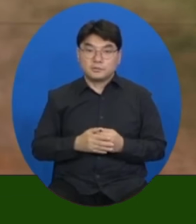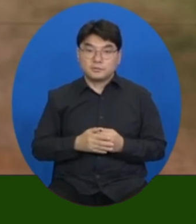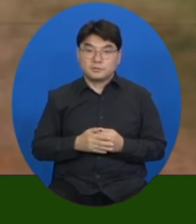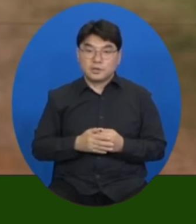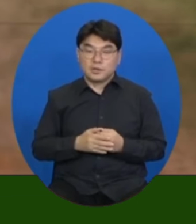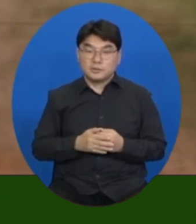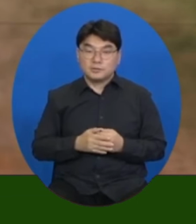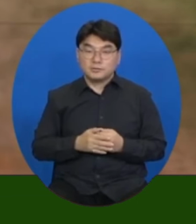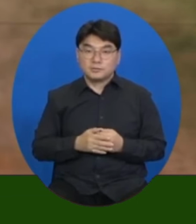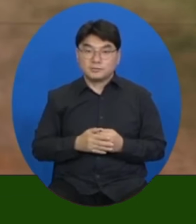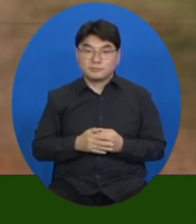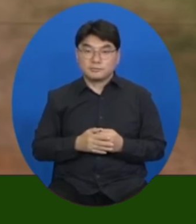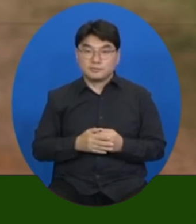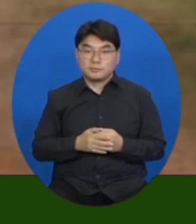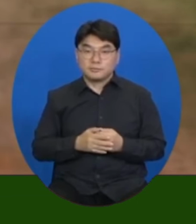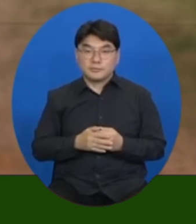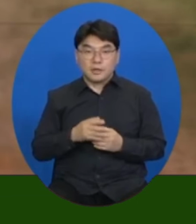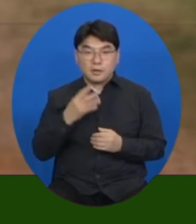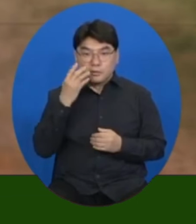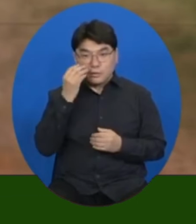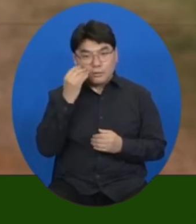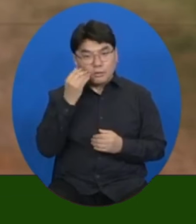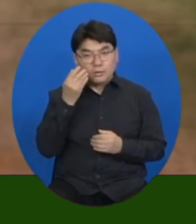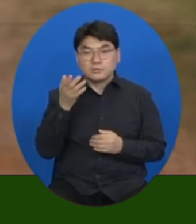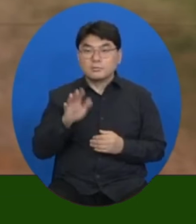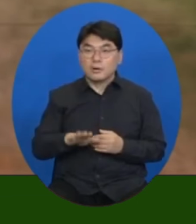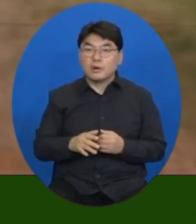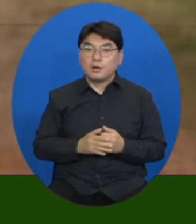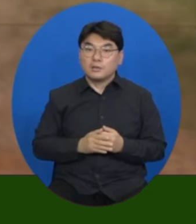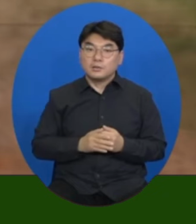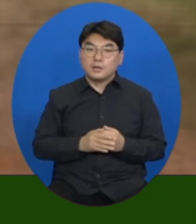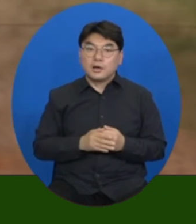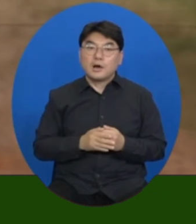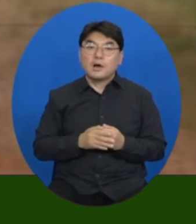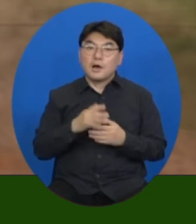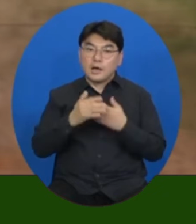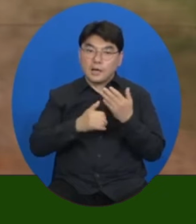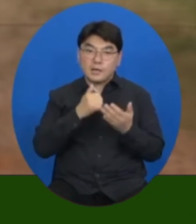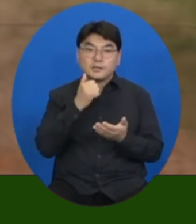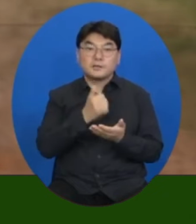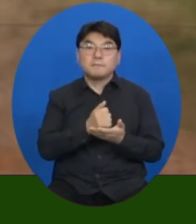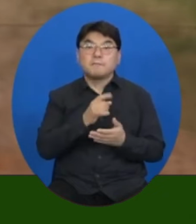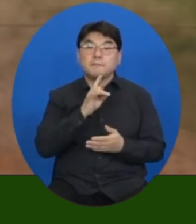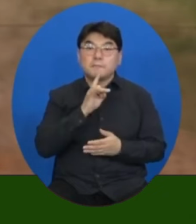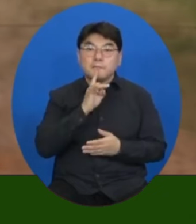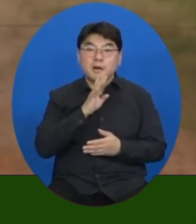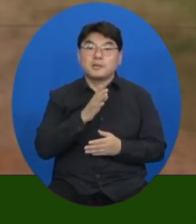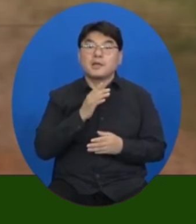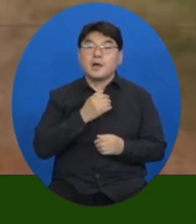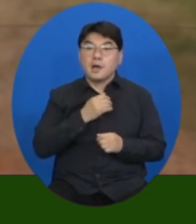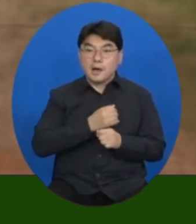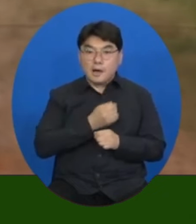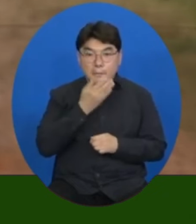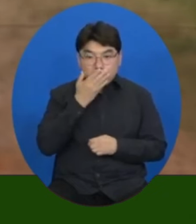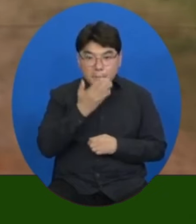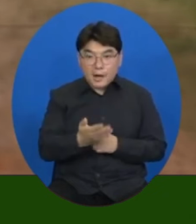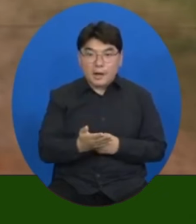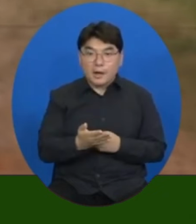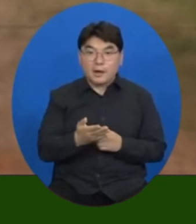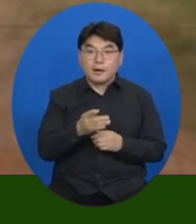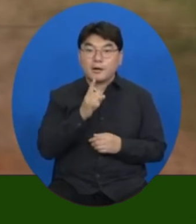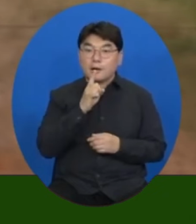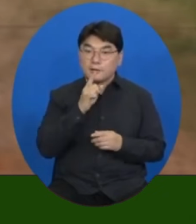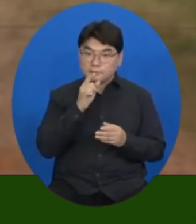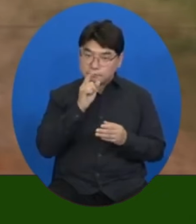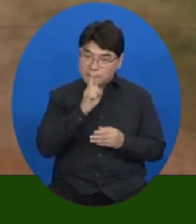이상한 주장인데 한편으로 보면 정말이 신 분만이 하실 수 있는 말입니다